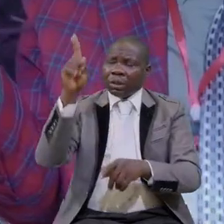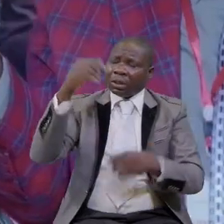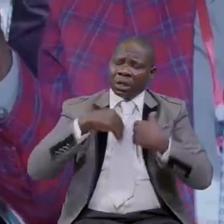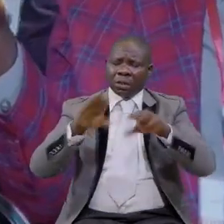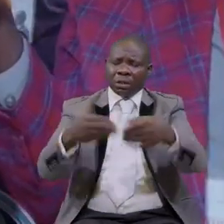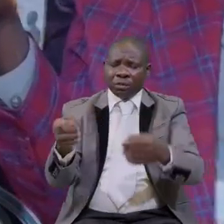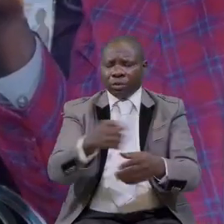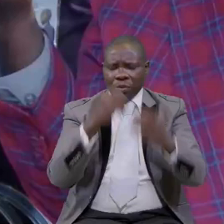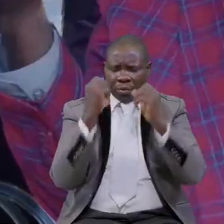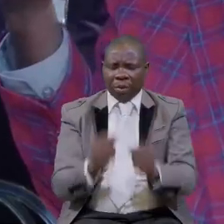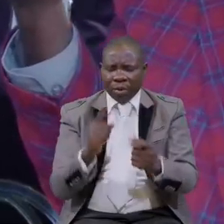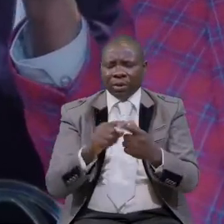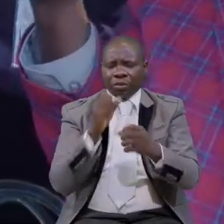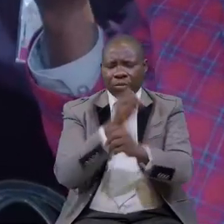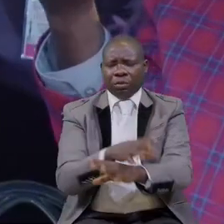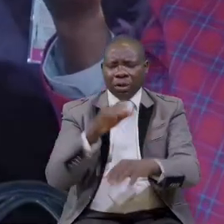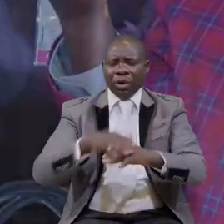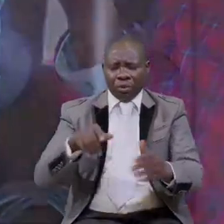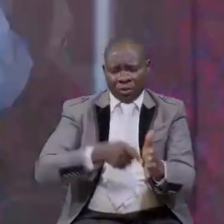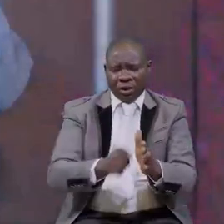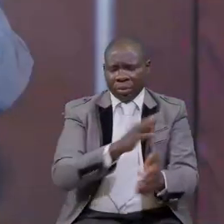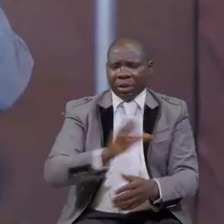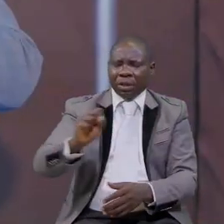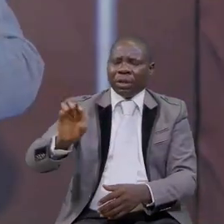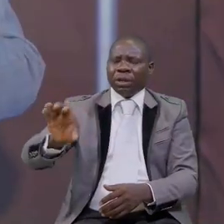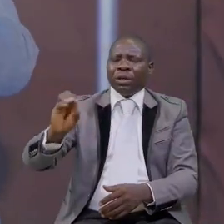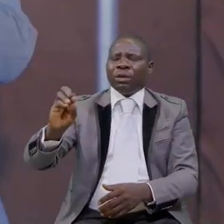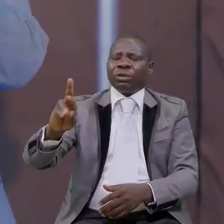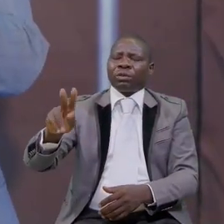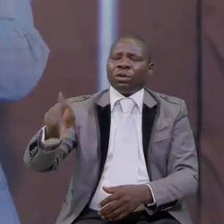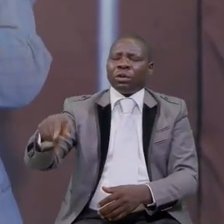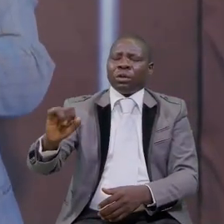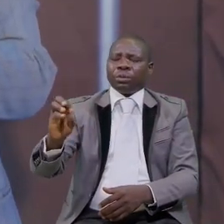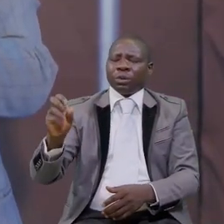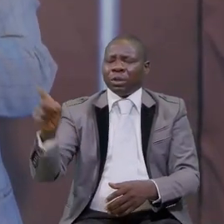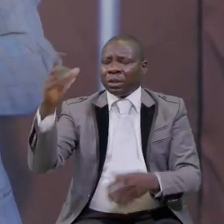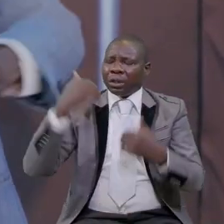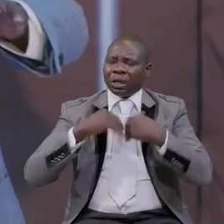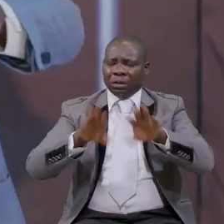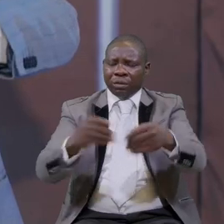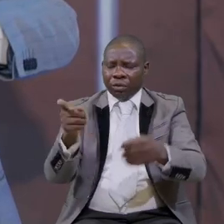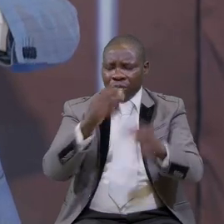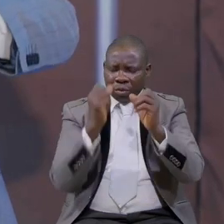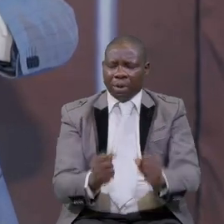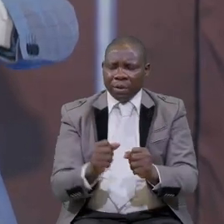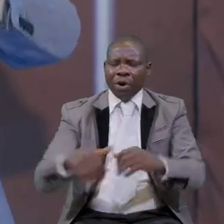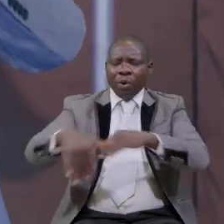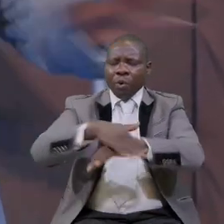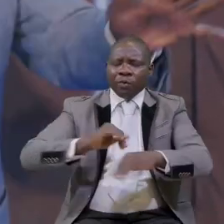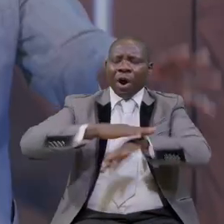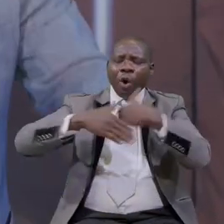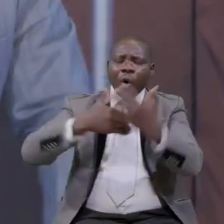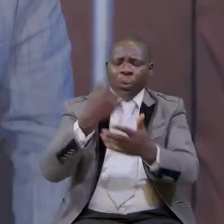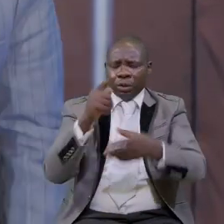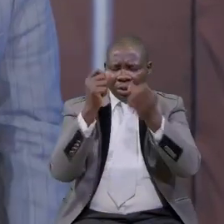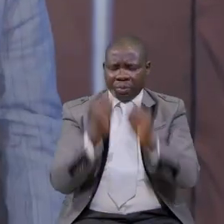donné le pouvoir de marcher sur les serpents et les scorpions. Il t'a donné la puissance sur